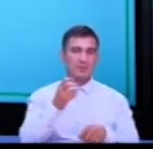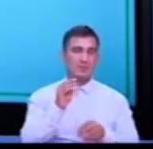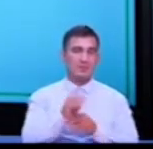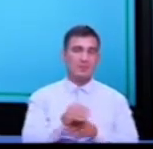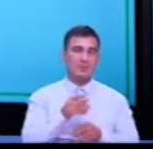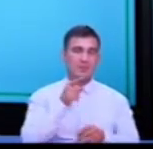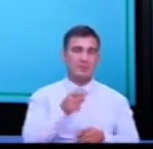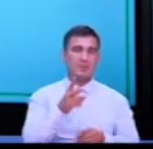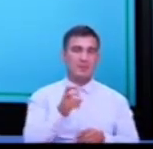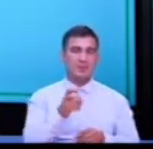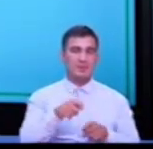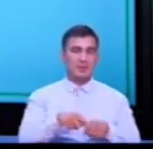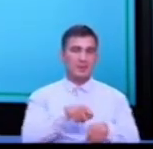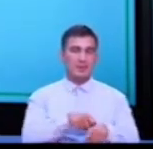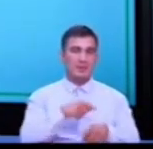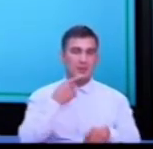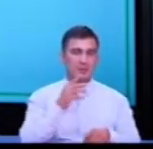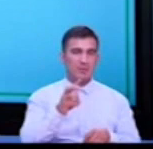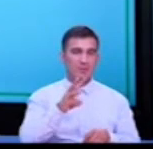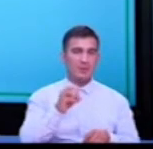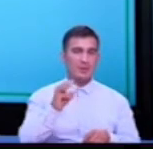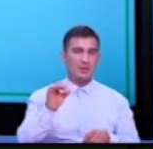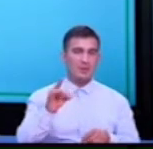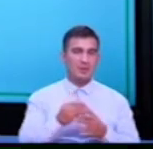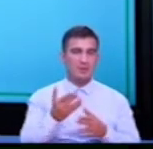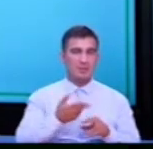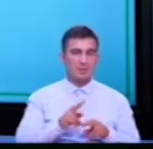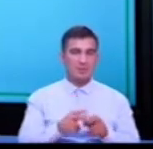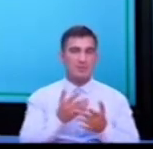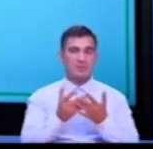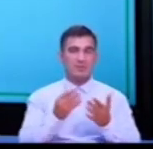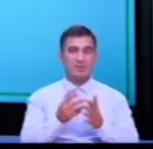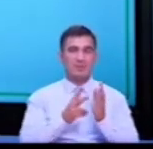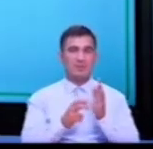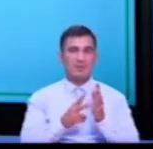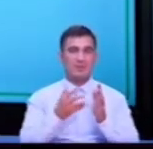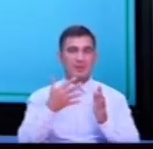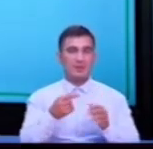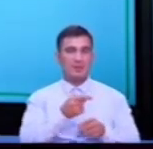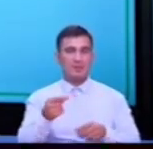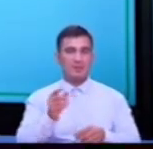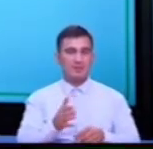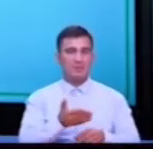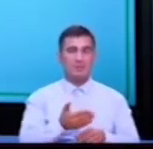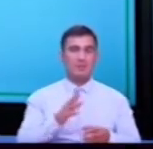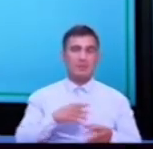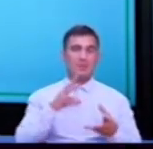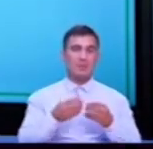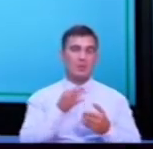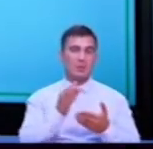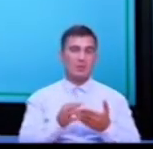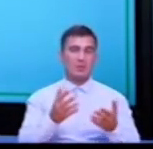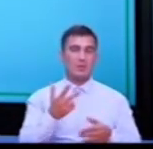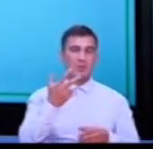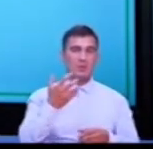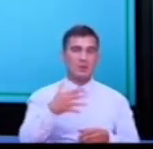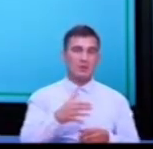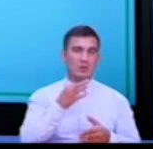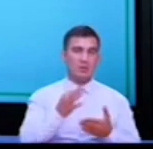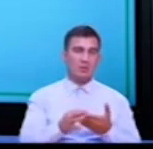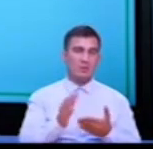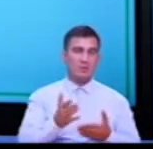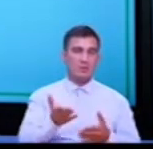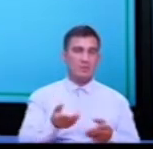qo'shib 1200 metrni hosil qildik. Endi esa 1200 metrdan 850 ni ayiramiz. Natijada 350 hosil